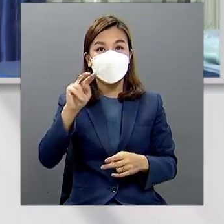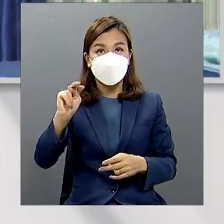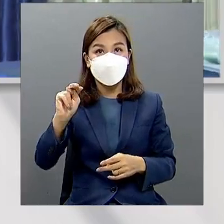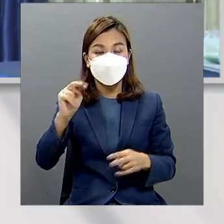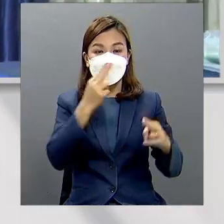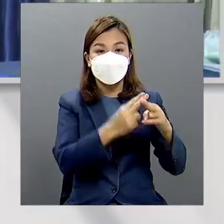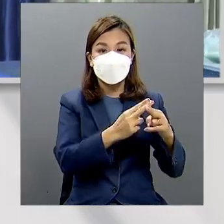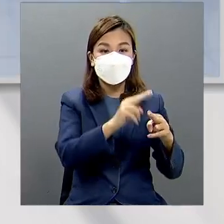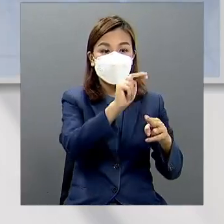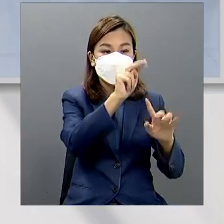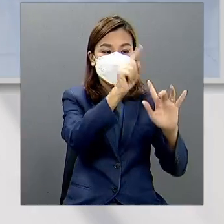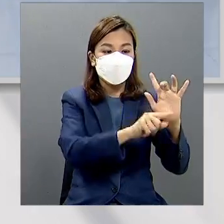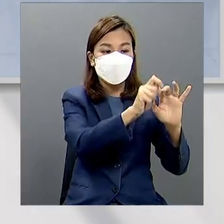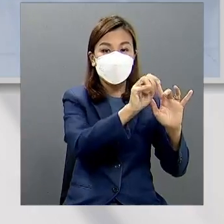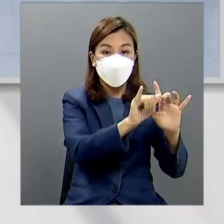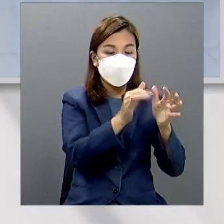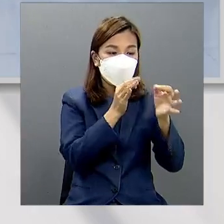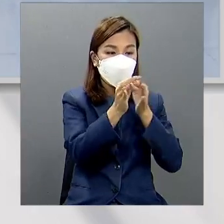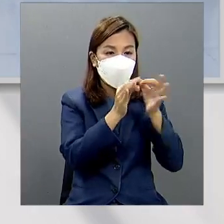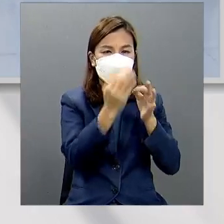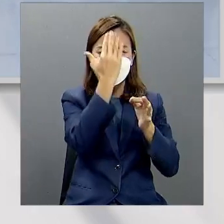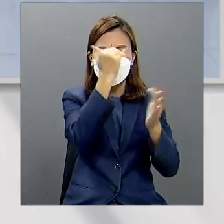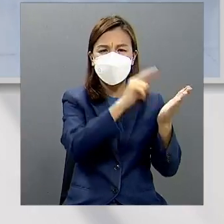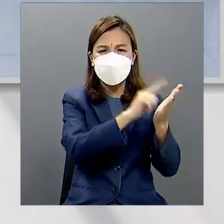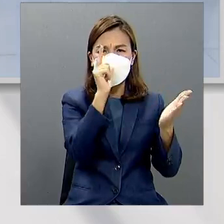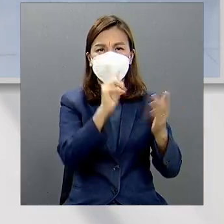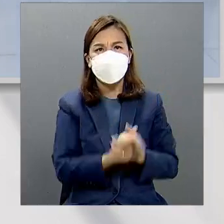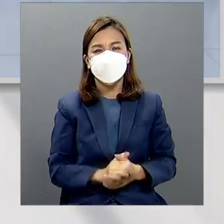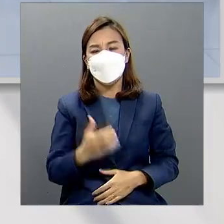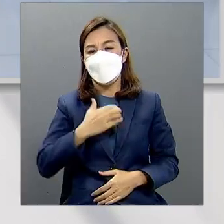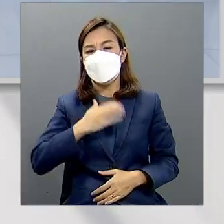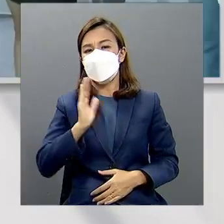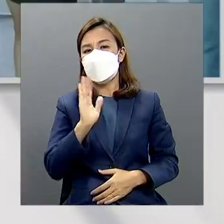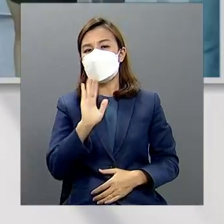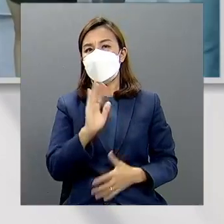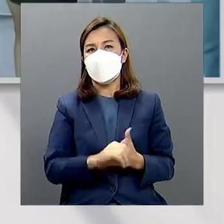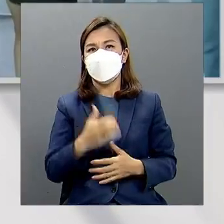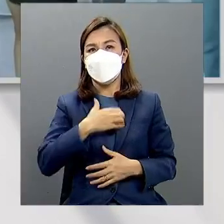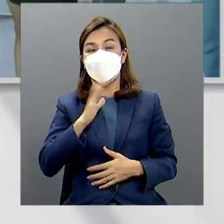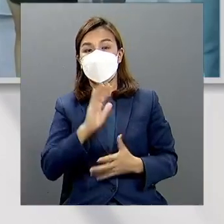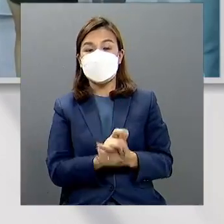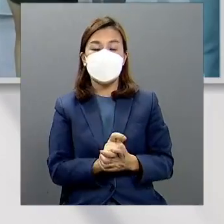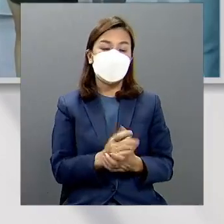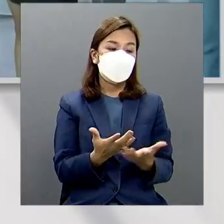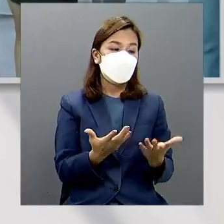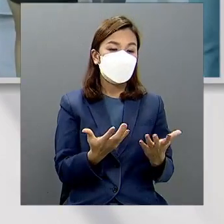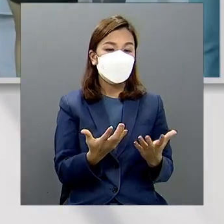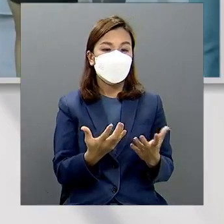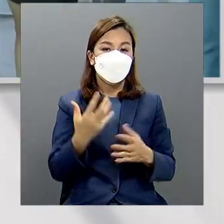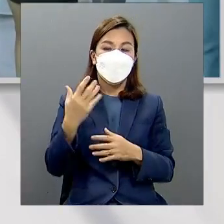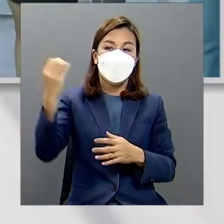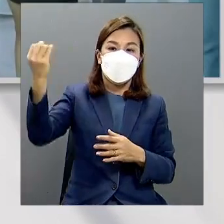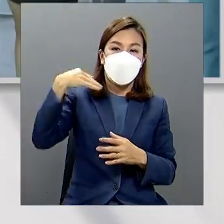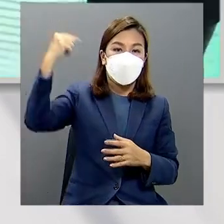ตุผลการลาออกค่ะเพราะไม่ต้องการเป็นหุ่นเชิดเขาไม่ให้เกียรติกันไม่แจ้งไม่บอกกล่าวปิด